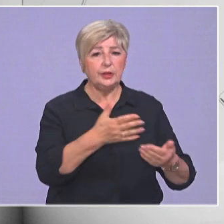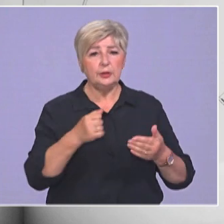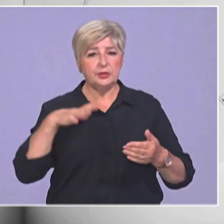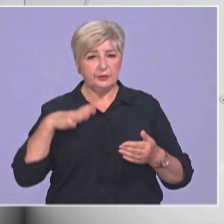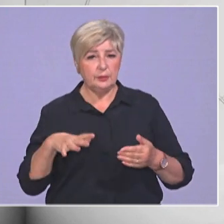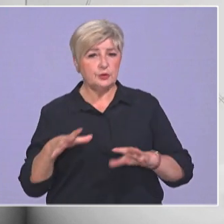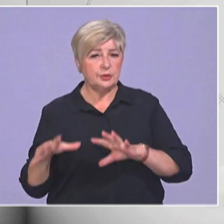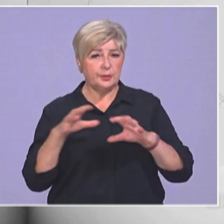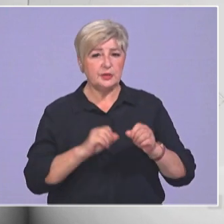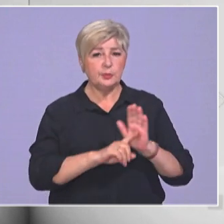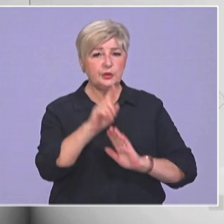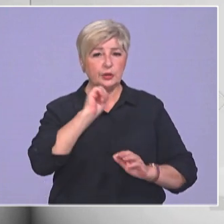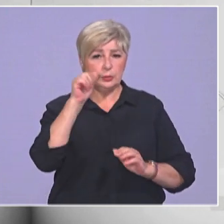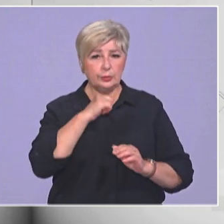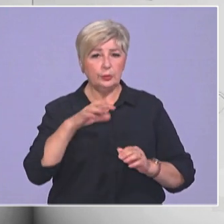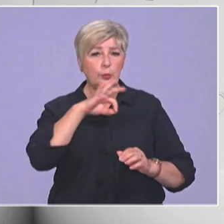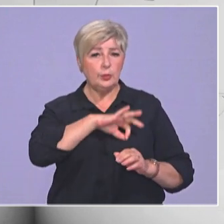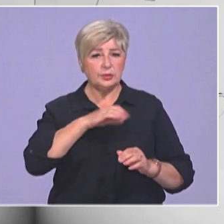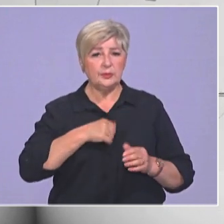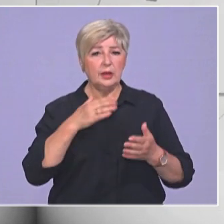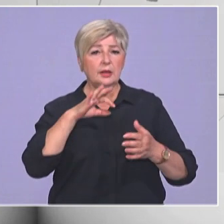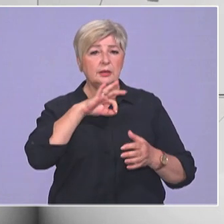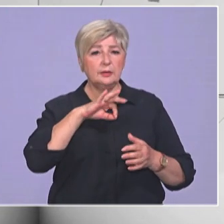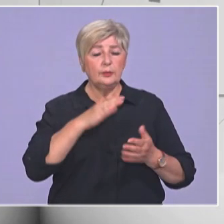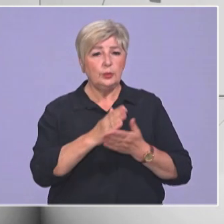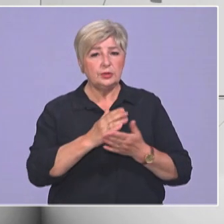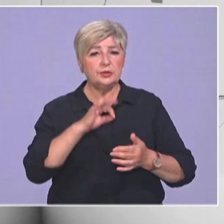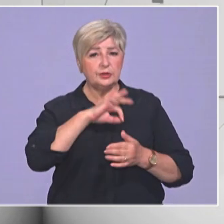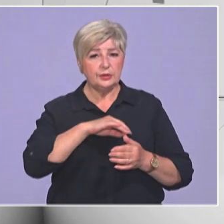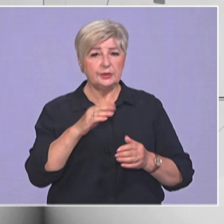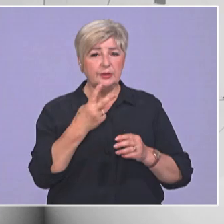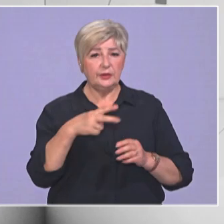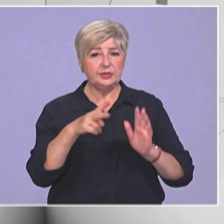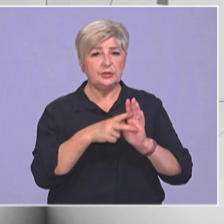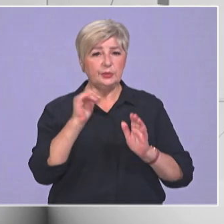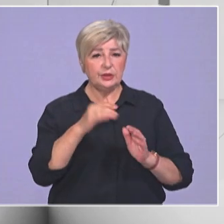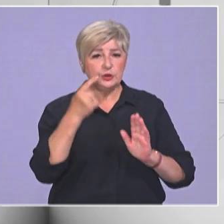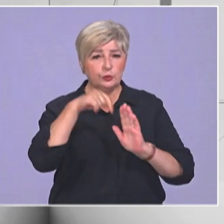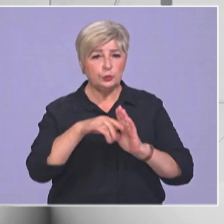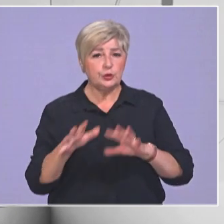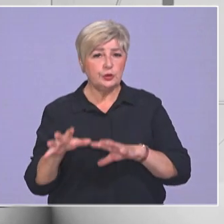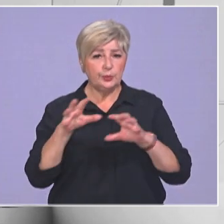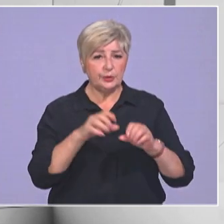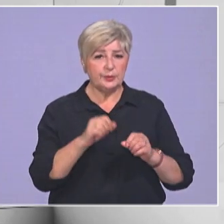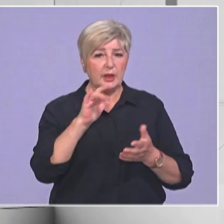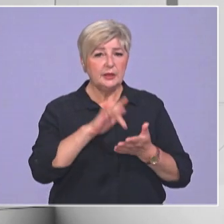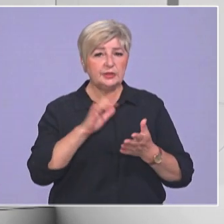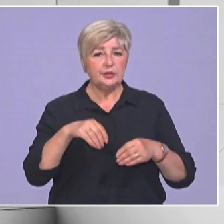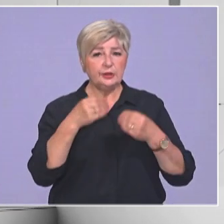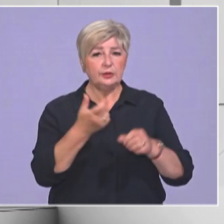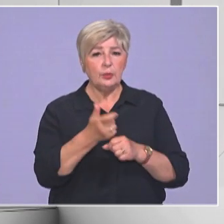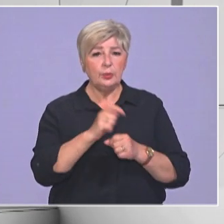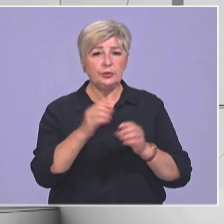переселенці. З початку року послугами скористалися понад 27 тисяч внутрішньопереміщених осіб. Центри видали понад 10